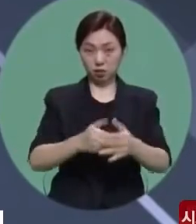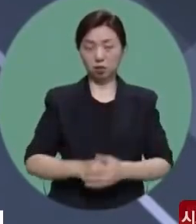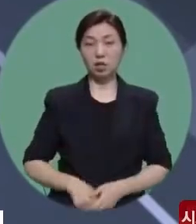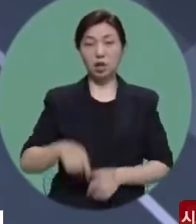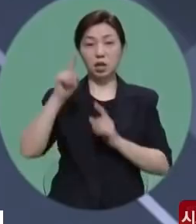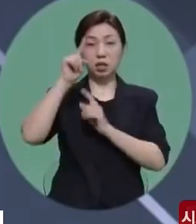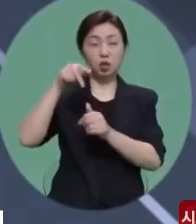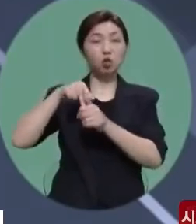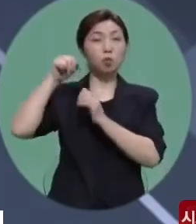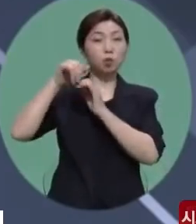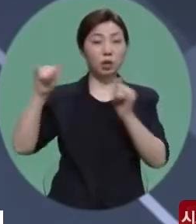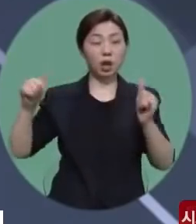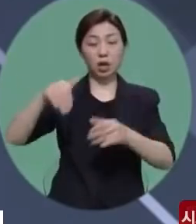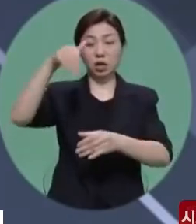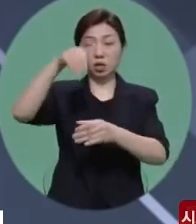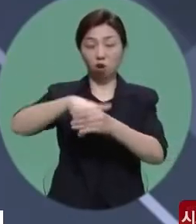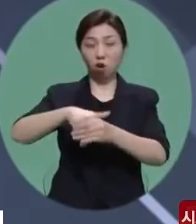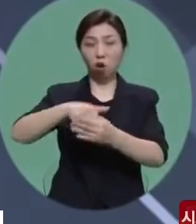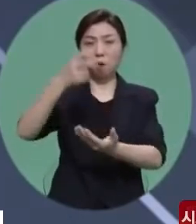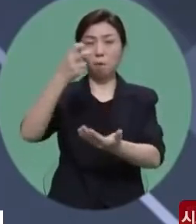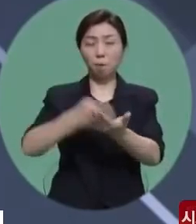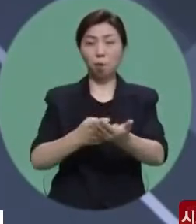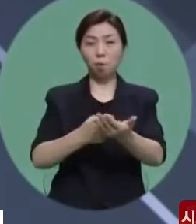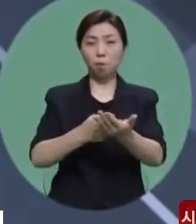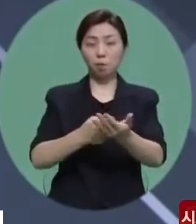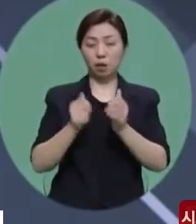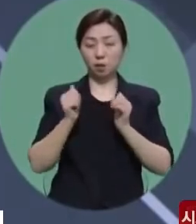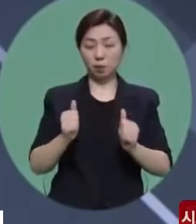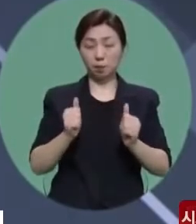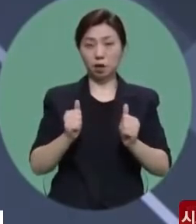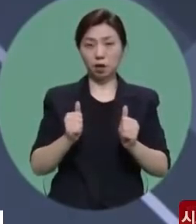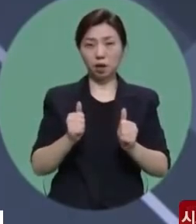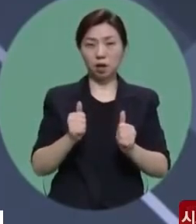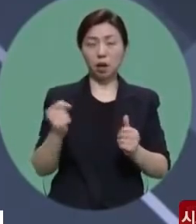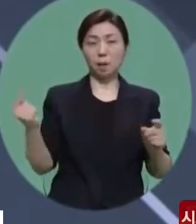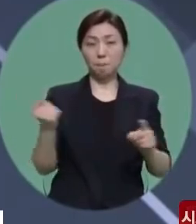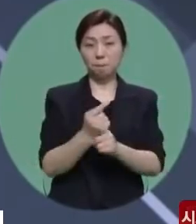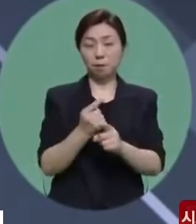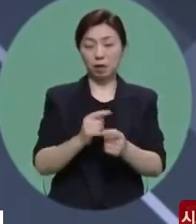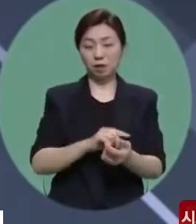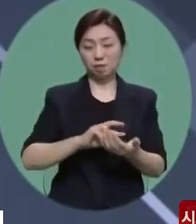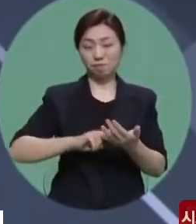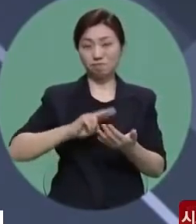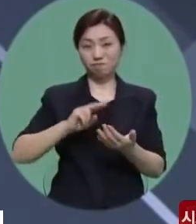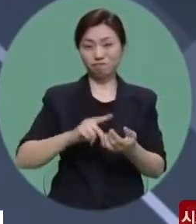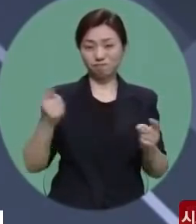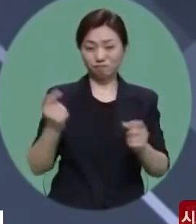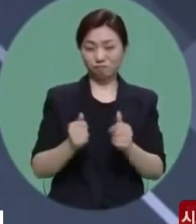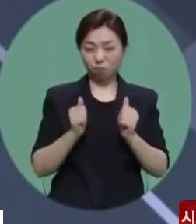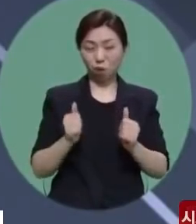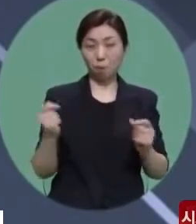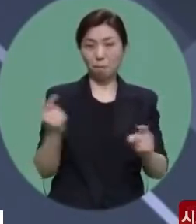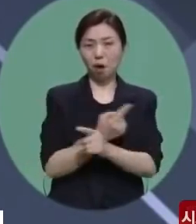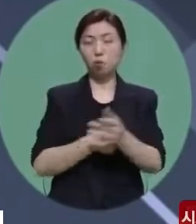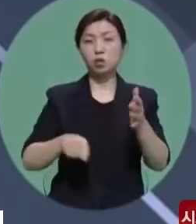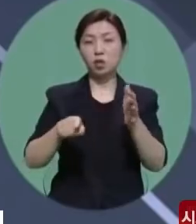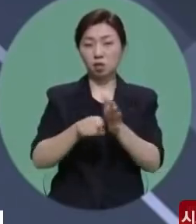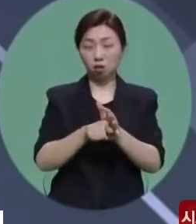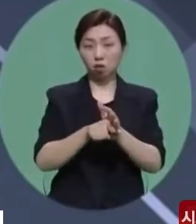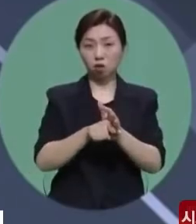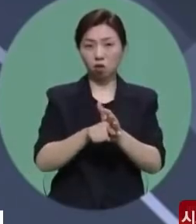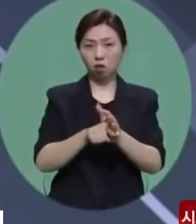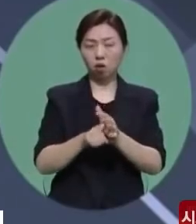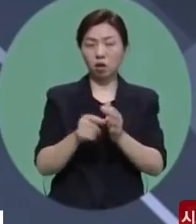사건을 대법원에서 뒤집기 위해 대법관 에게 재판 로비 했다는 나무 게 검찰